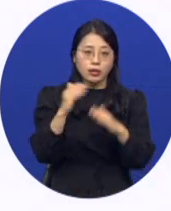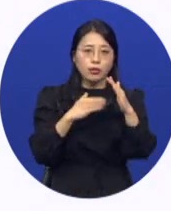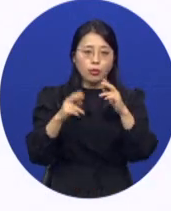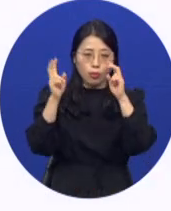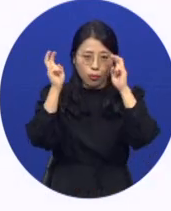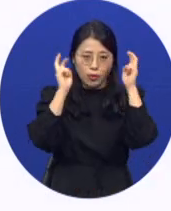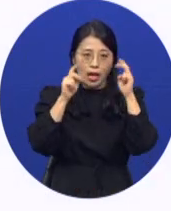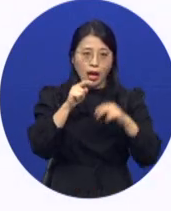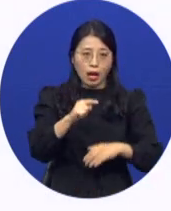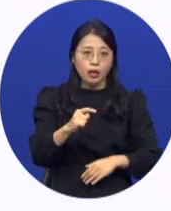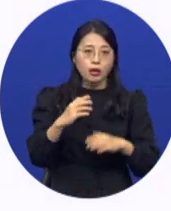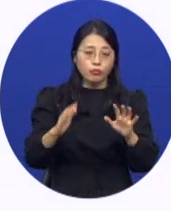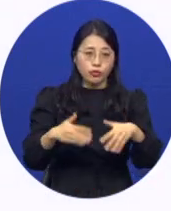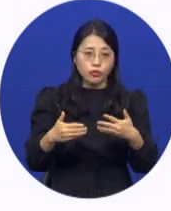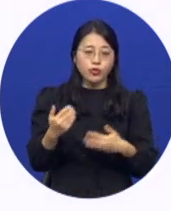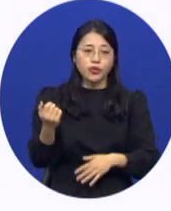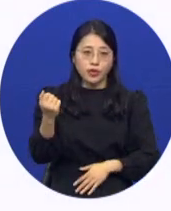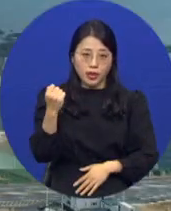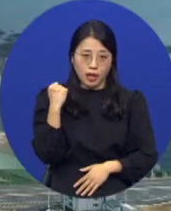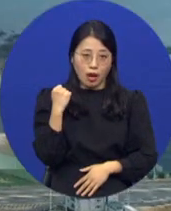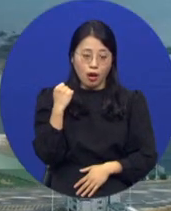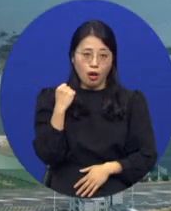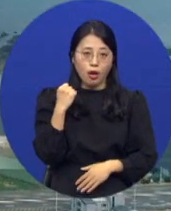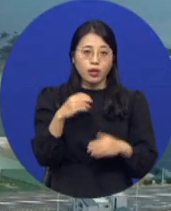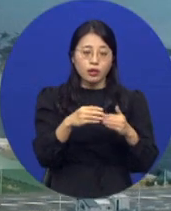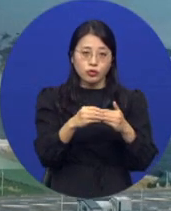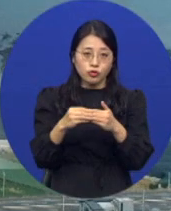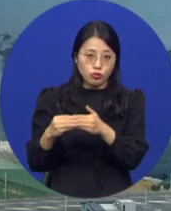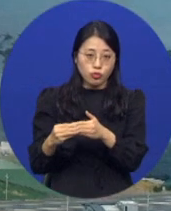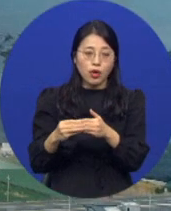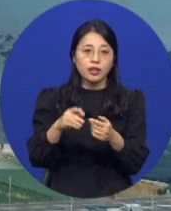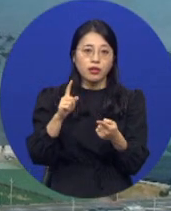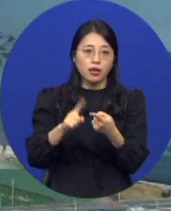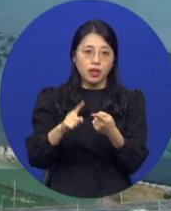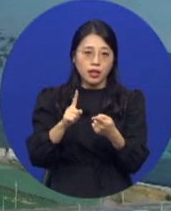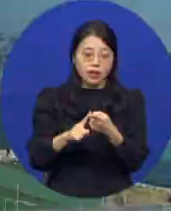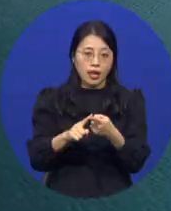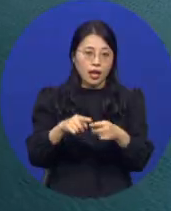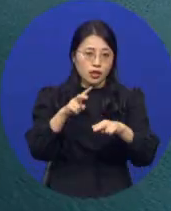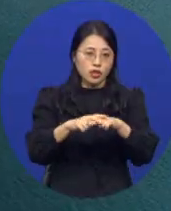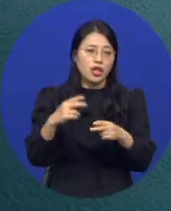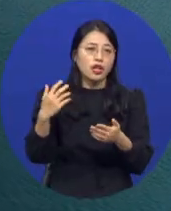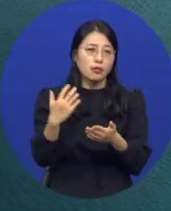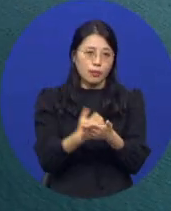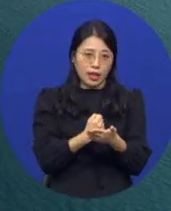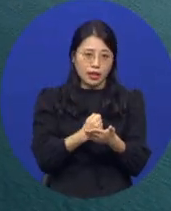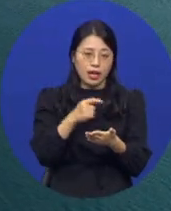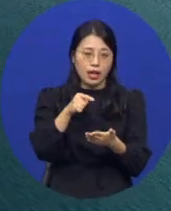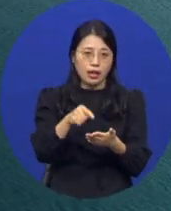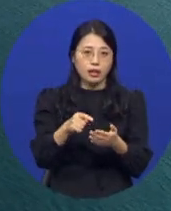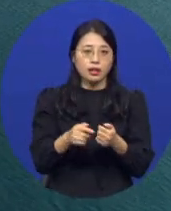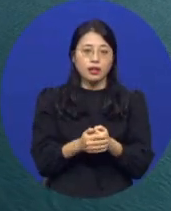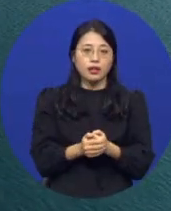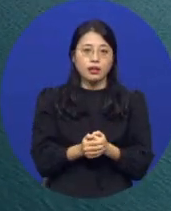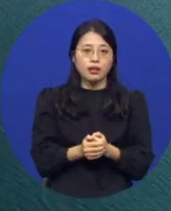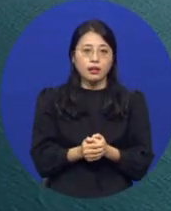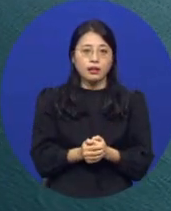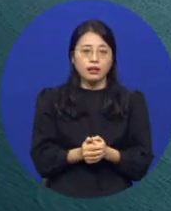지휘를 박탈하는 내용이 담겨 공공 주도에서 민간주도로 전환하겠다는 것이라며 주장했습니다